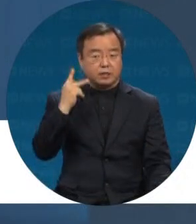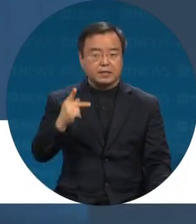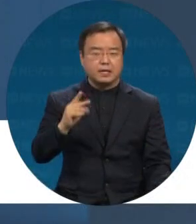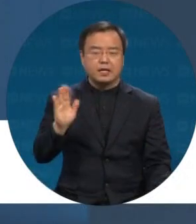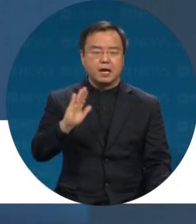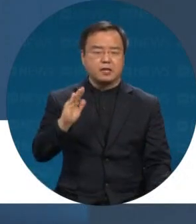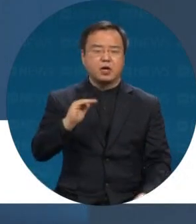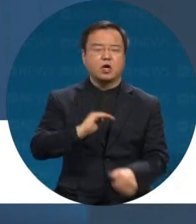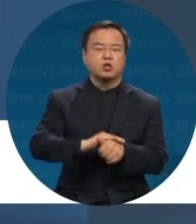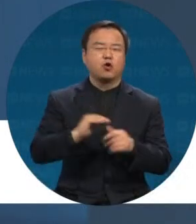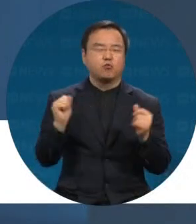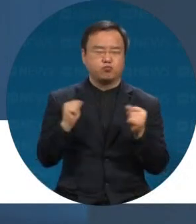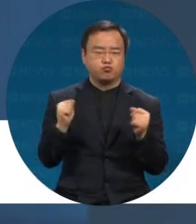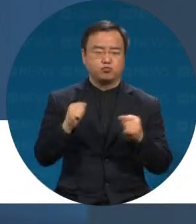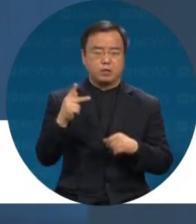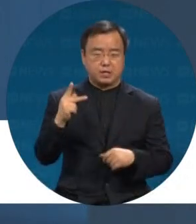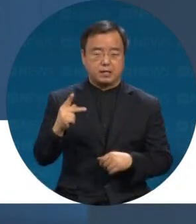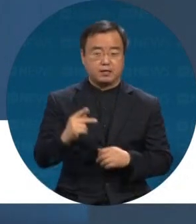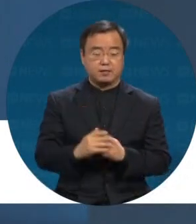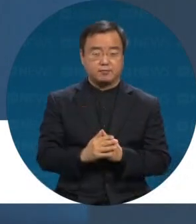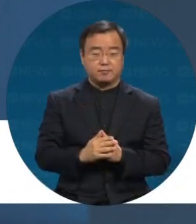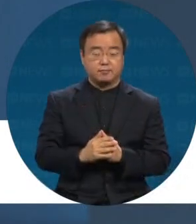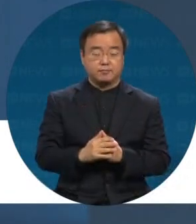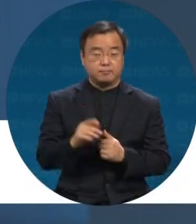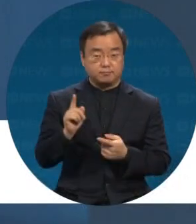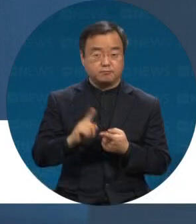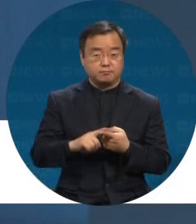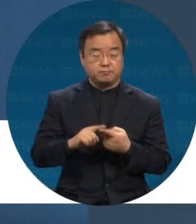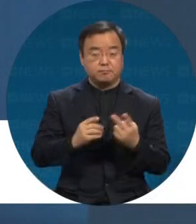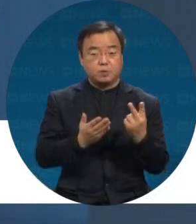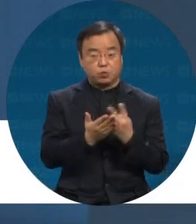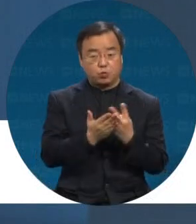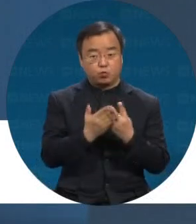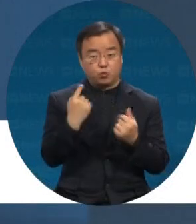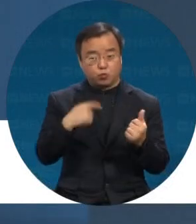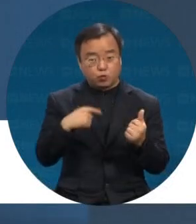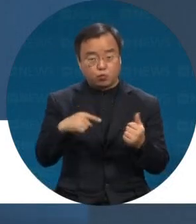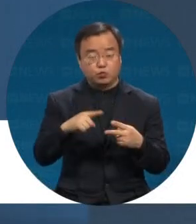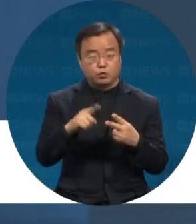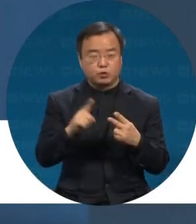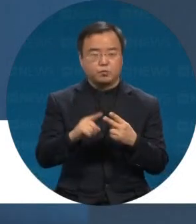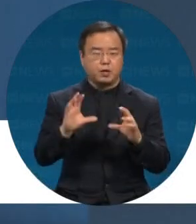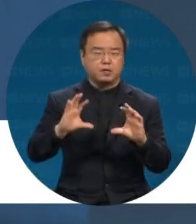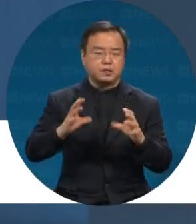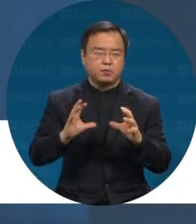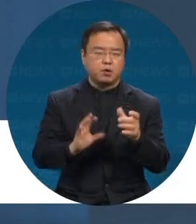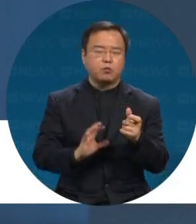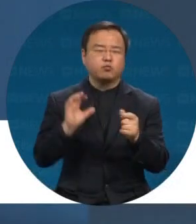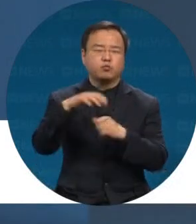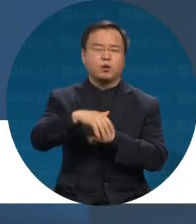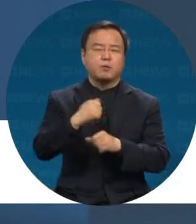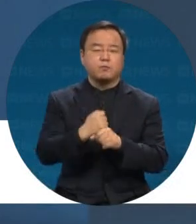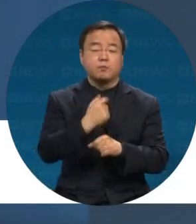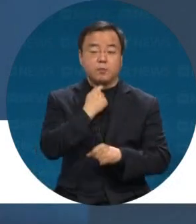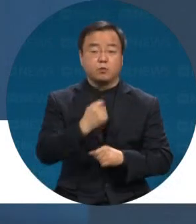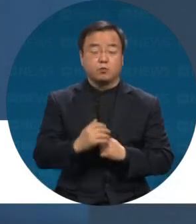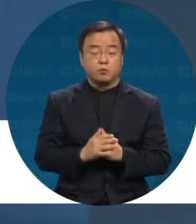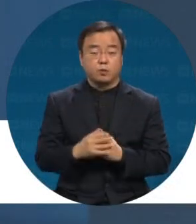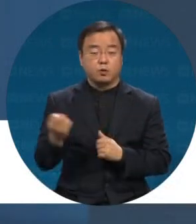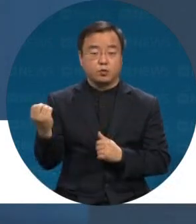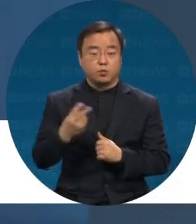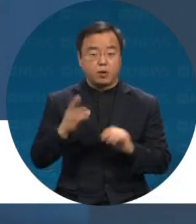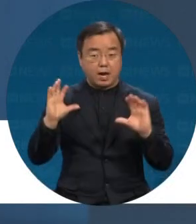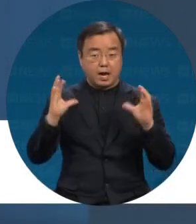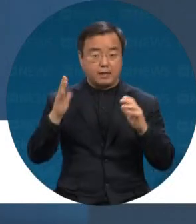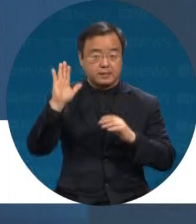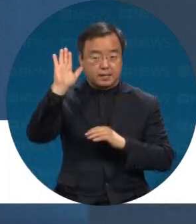우리 경북에서 사이버 독도 학교라든지 독도교육을 세계화할 그런 계획을 세우고 있고 또 우리 아이들 사랑을